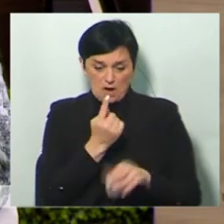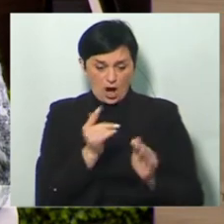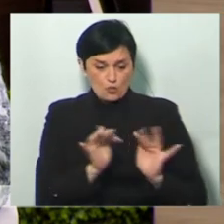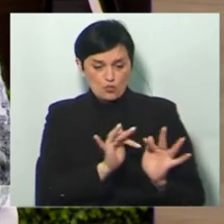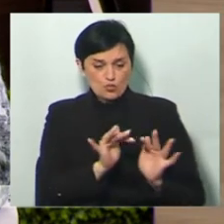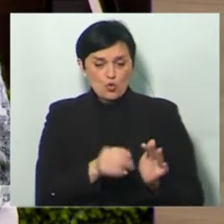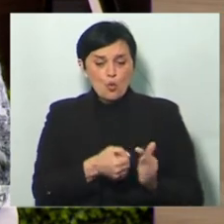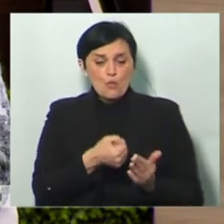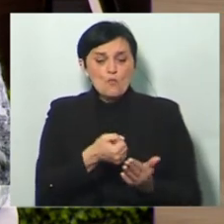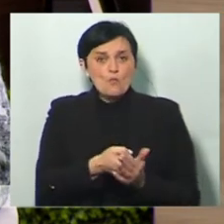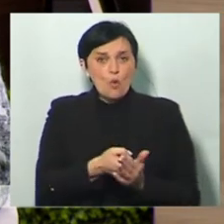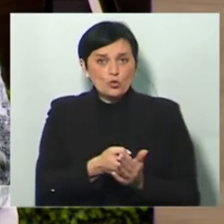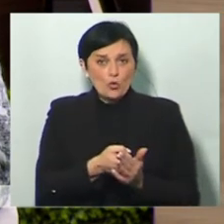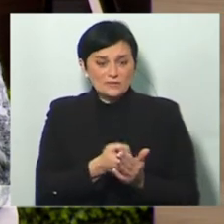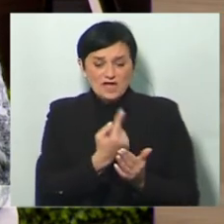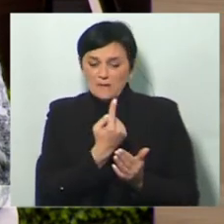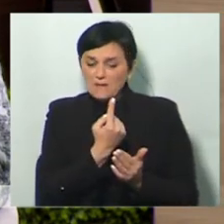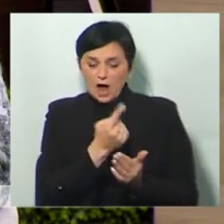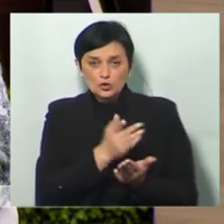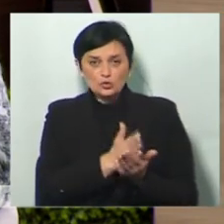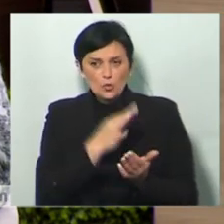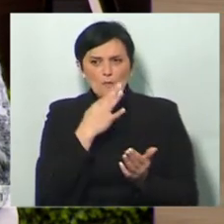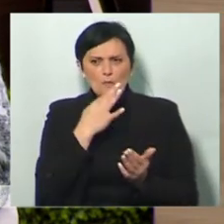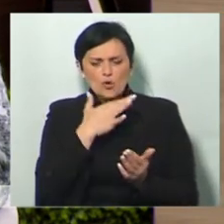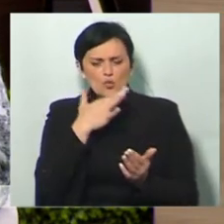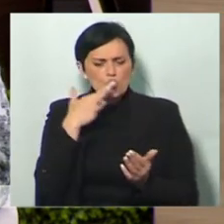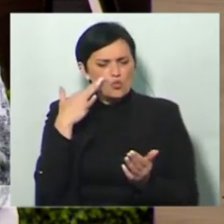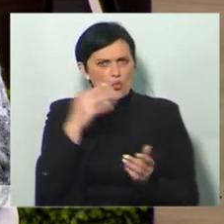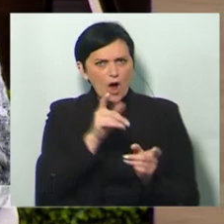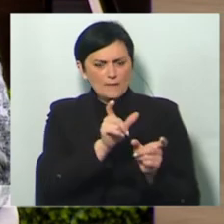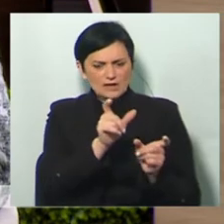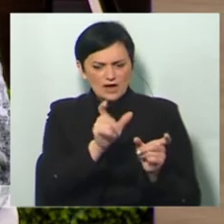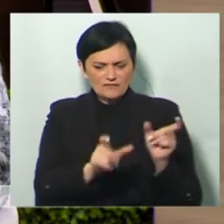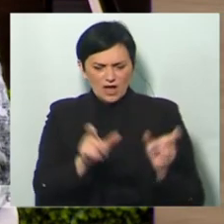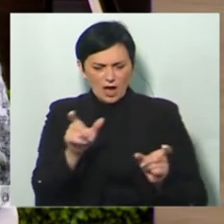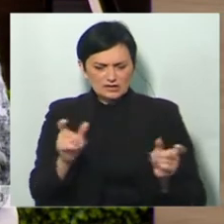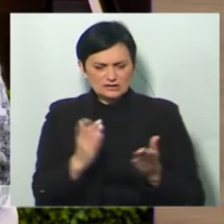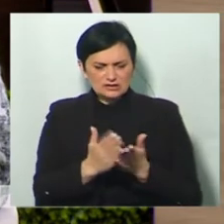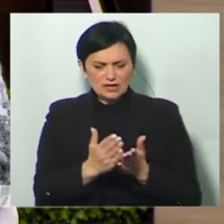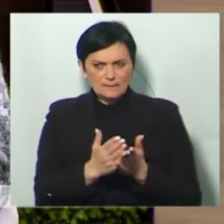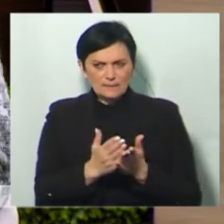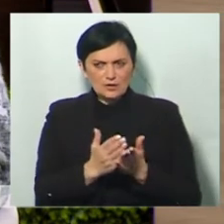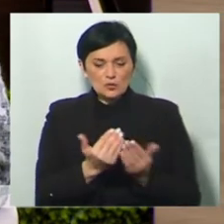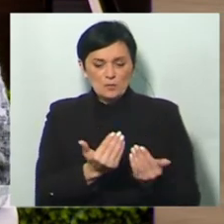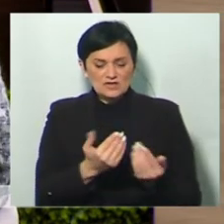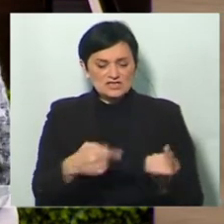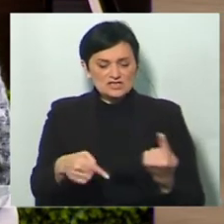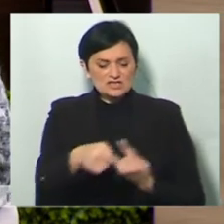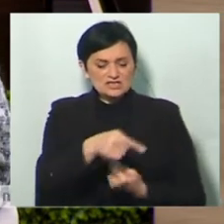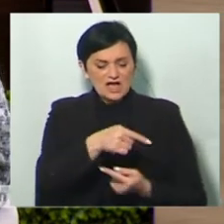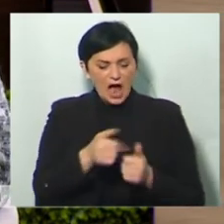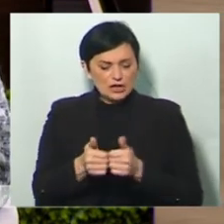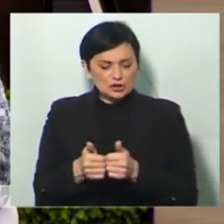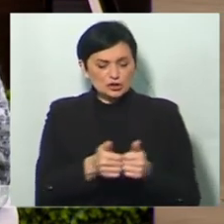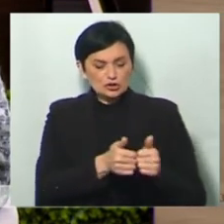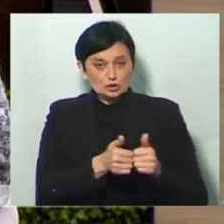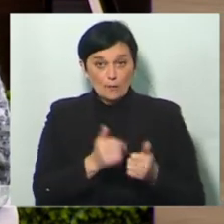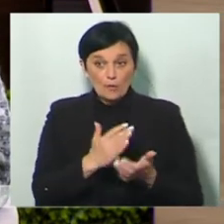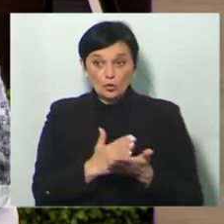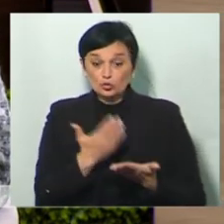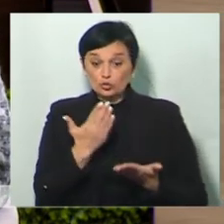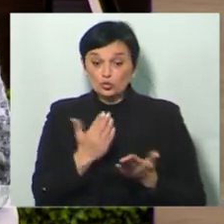და ბოლომდე მარტო არც ის არ არის. Მე არის უამრავი ადამიანი, რომელიც მის გარშემო ტრიალებს. Თუ